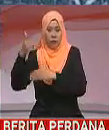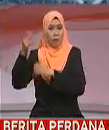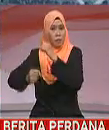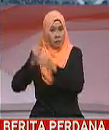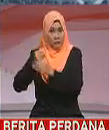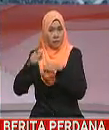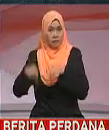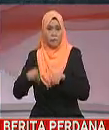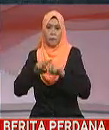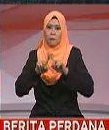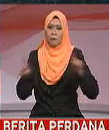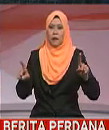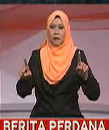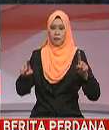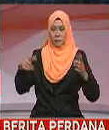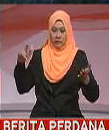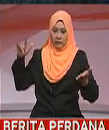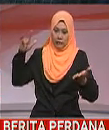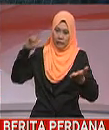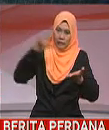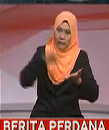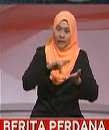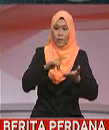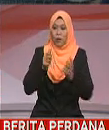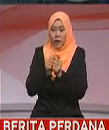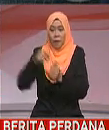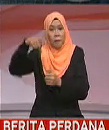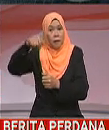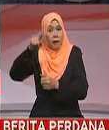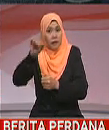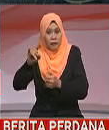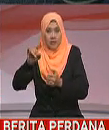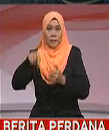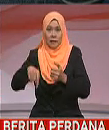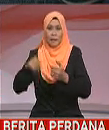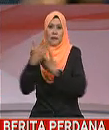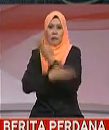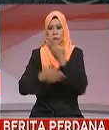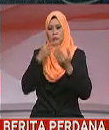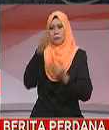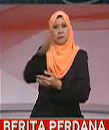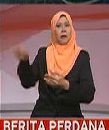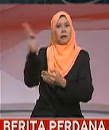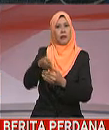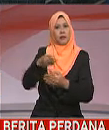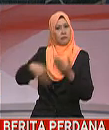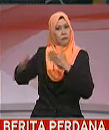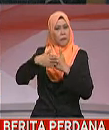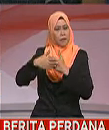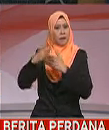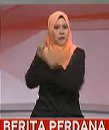Namun, belum sempat tiba di lapangan terbang, dia dan parti lain dimaklumkan kerajaan negaranya membatalkan kelulusan untuk